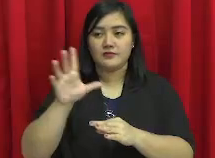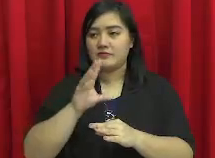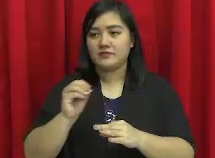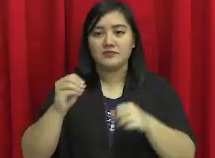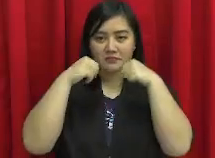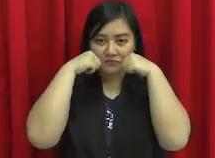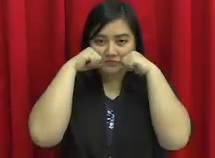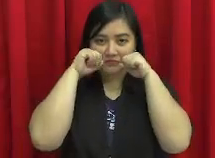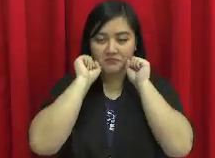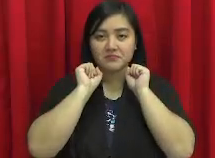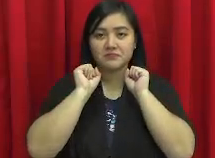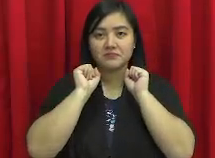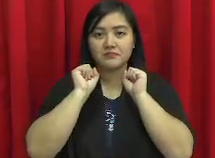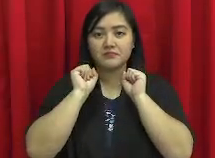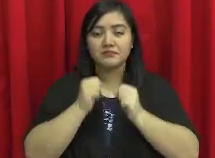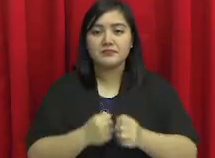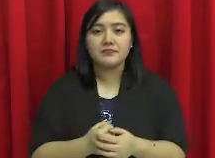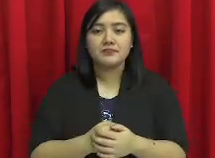sinasabi sa inyo, of course,